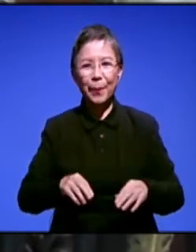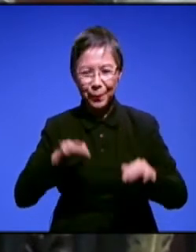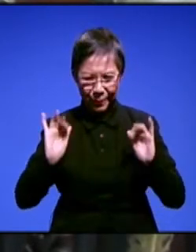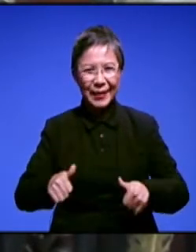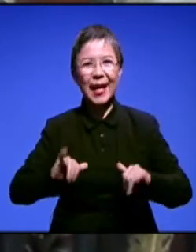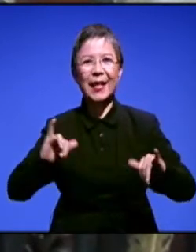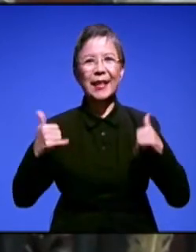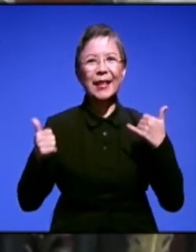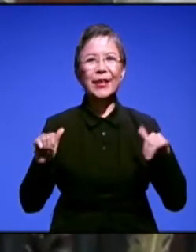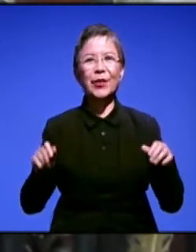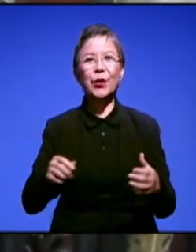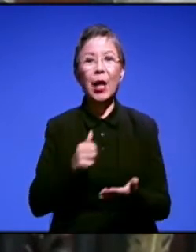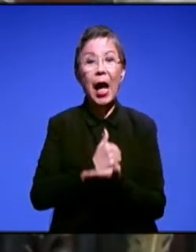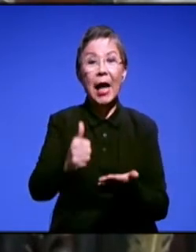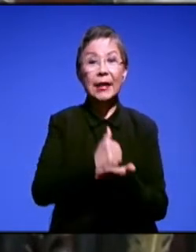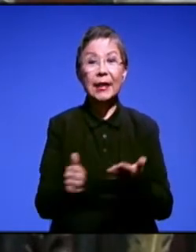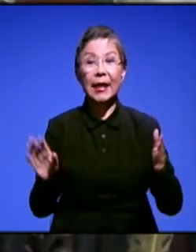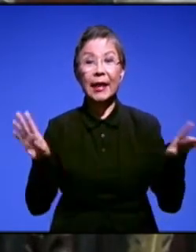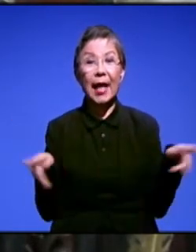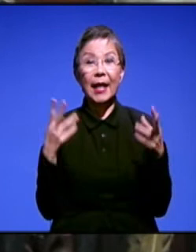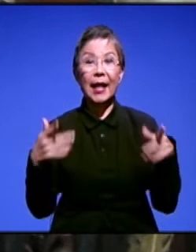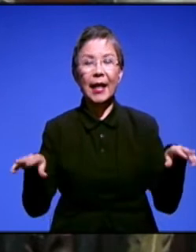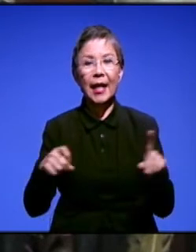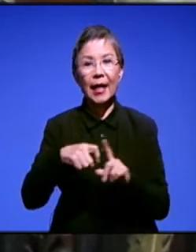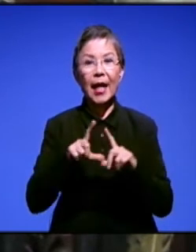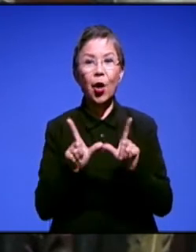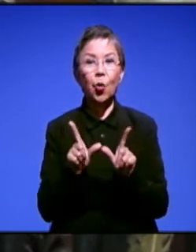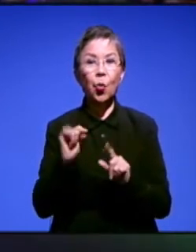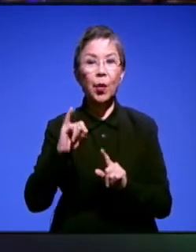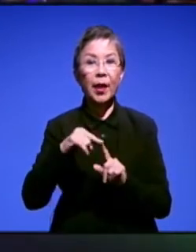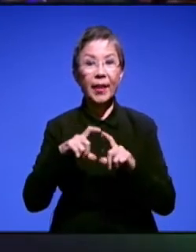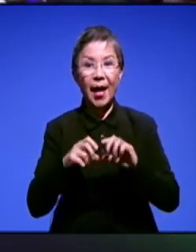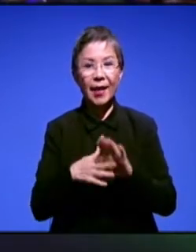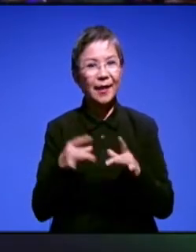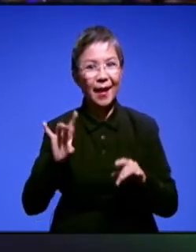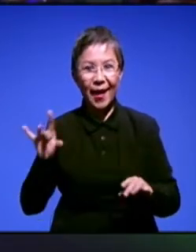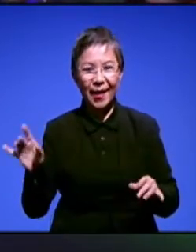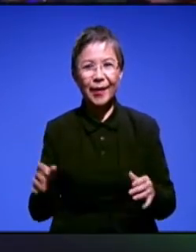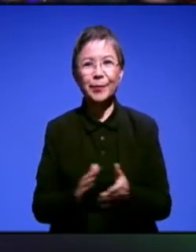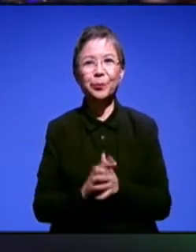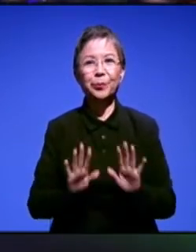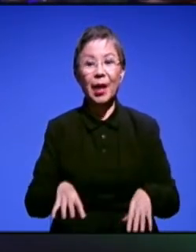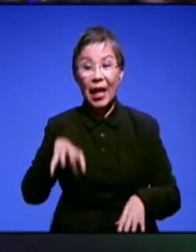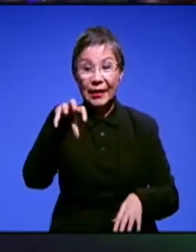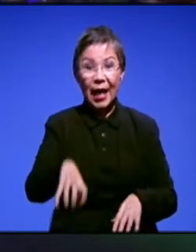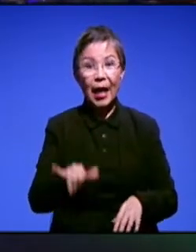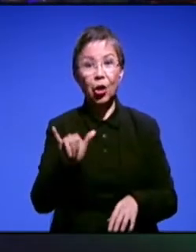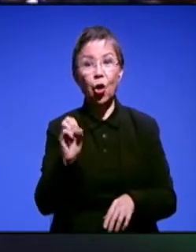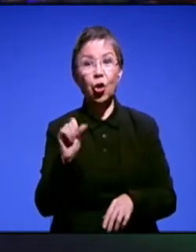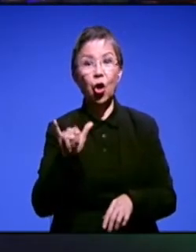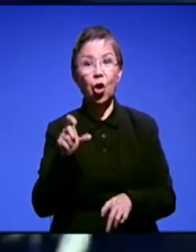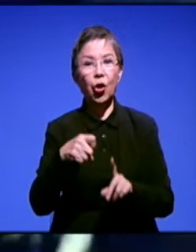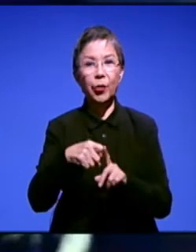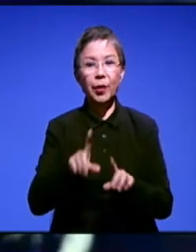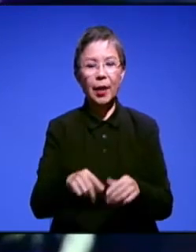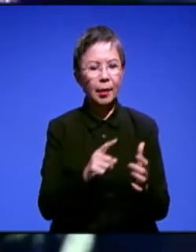kesenian tradisional baik tari, karawitan maupun pedalangan. Sanggar Greget Yoyo Priyambodo adalah